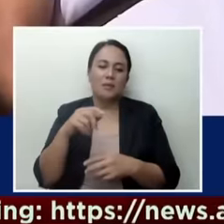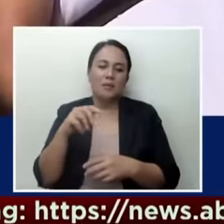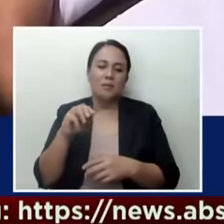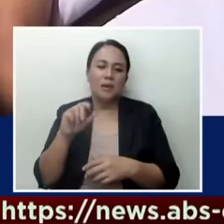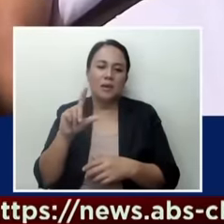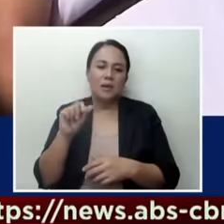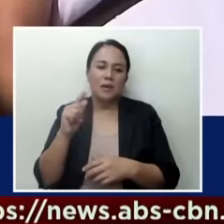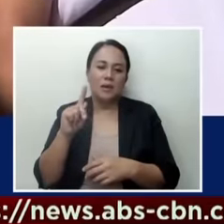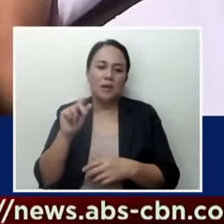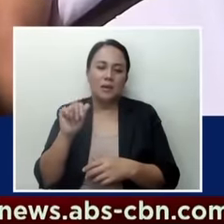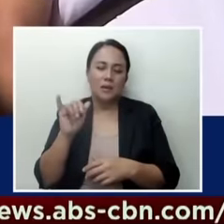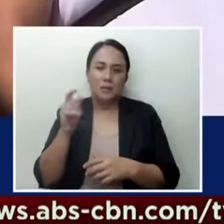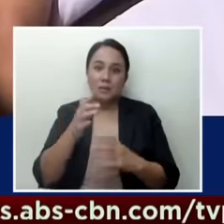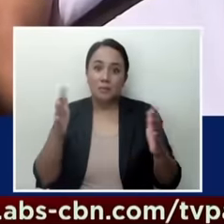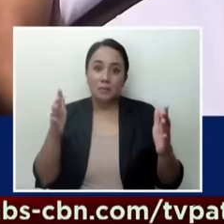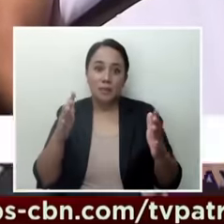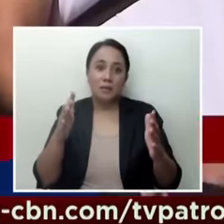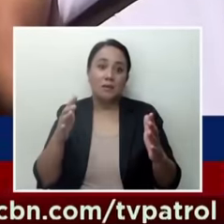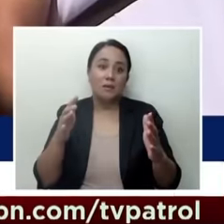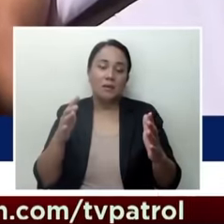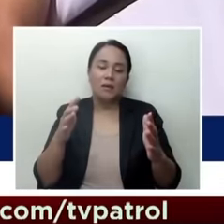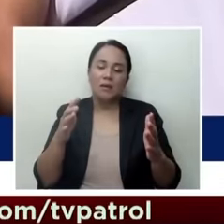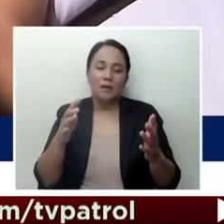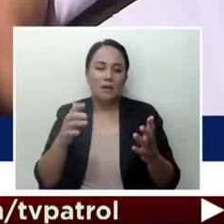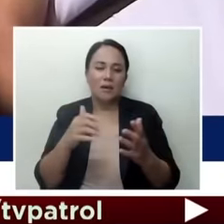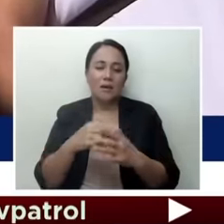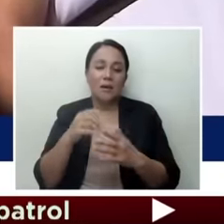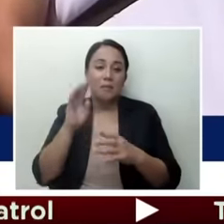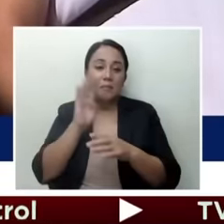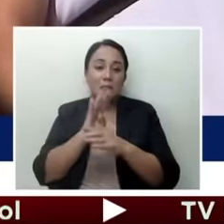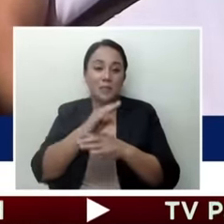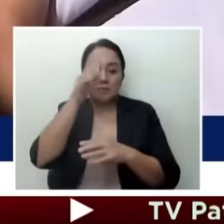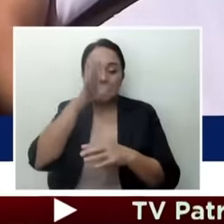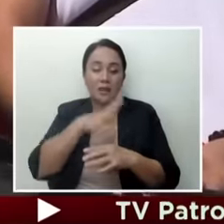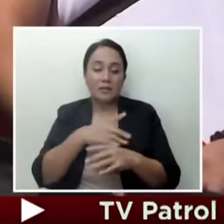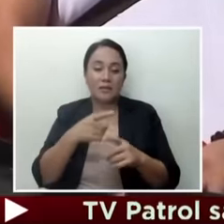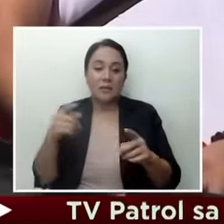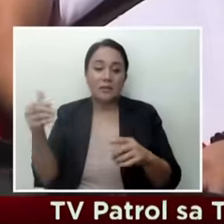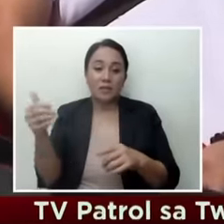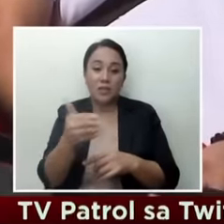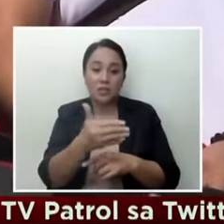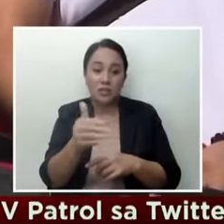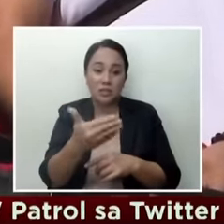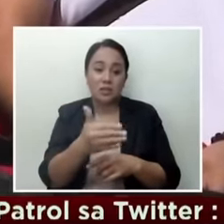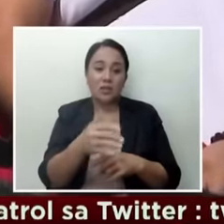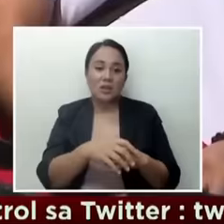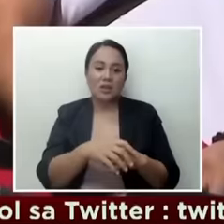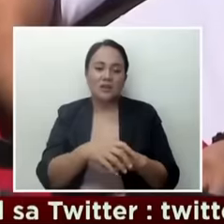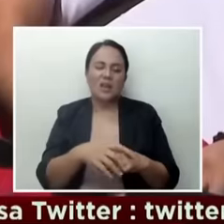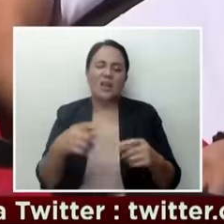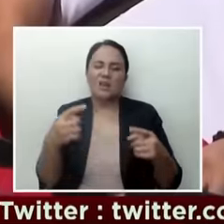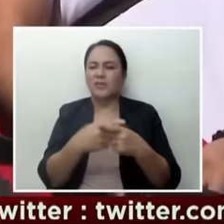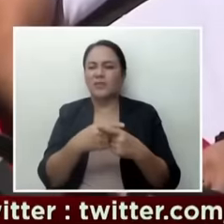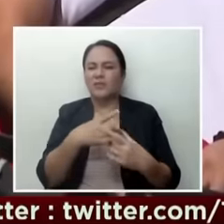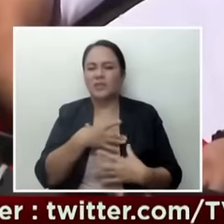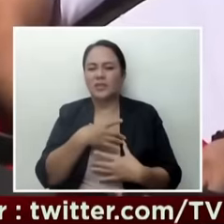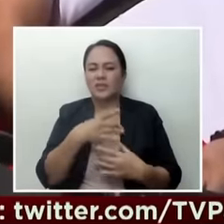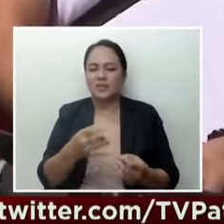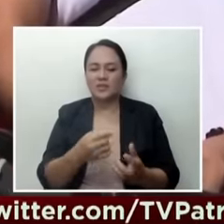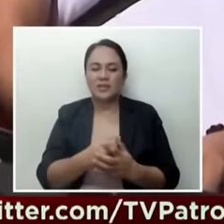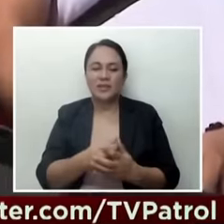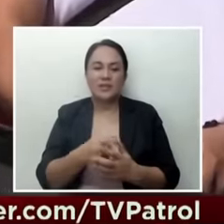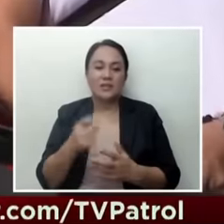isang malaking negosyante sa pangisdaan. At tsak na po ito na meron po itong conflict of interest para sa